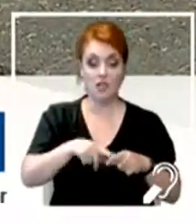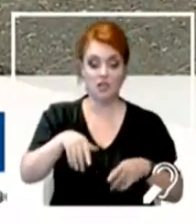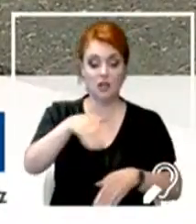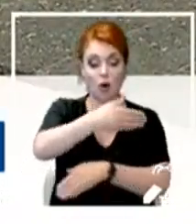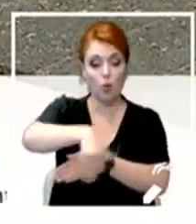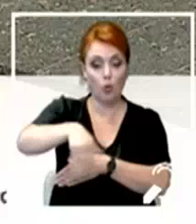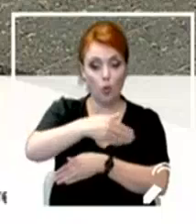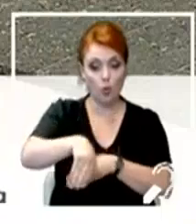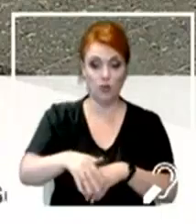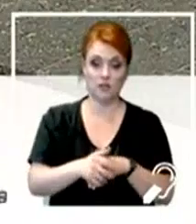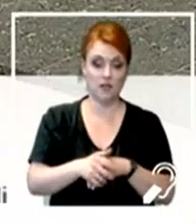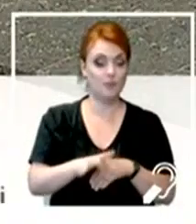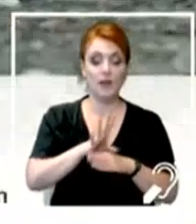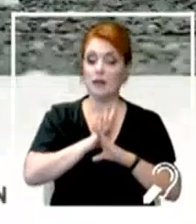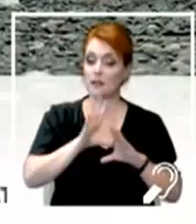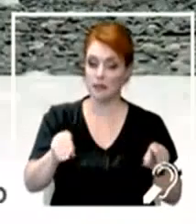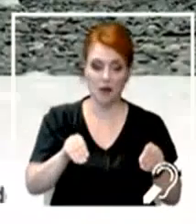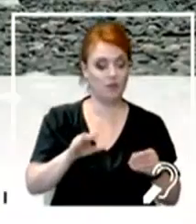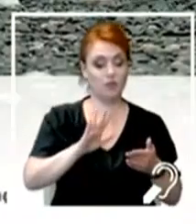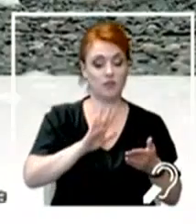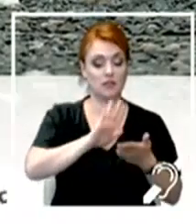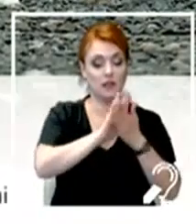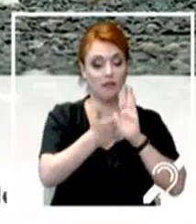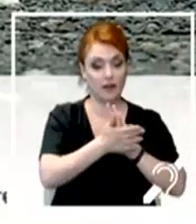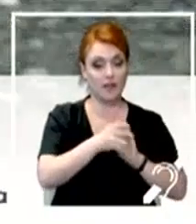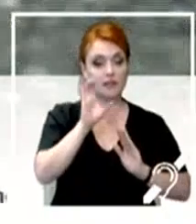fost avizată de Consiliul Național al Monumentelor